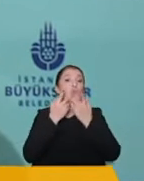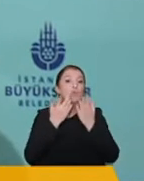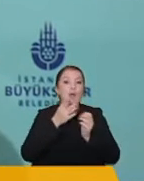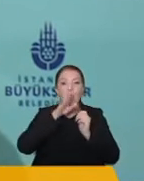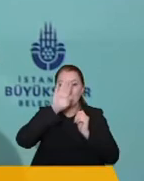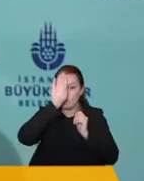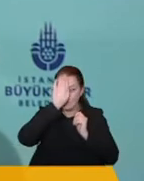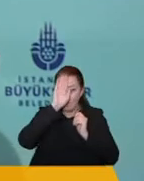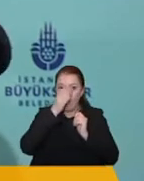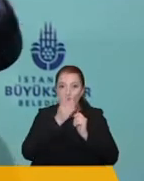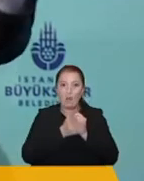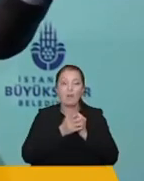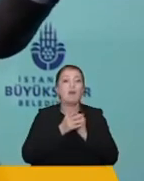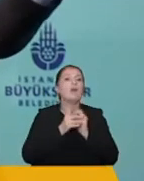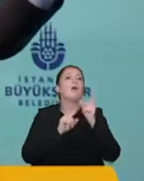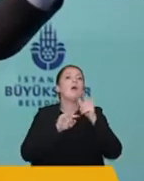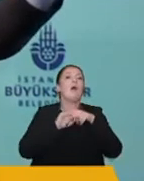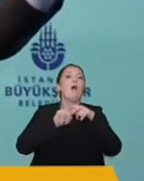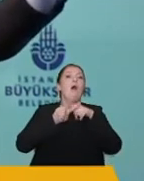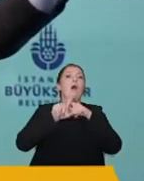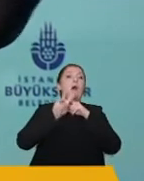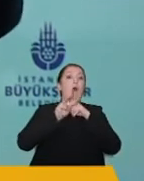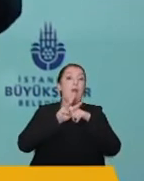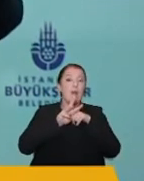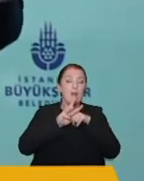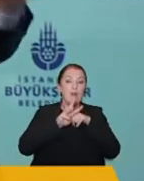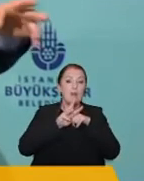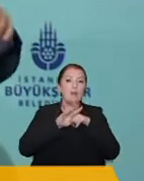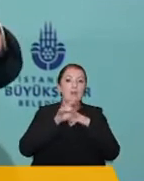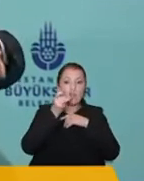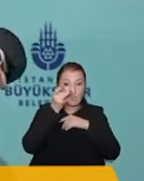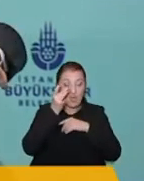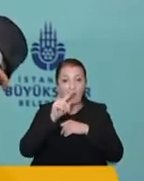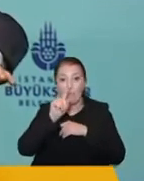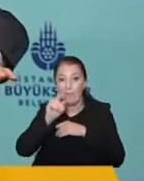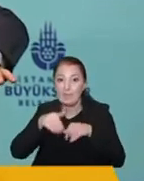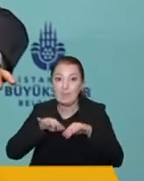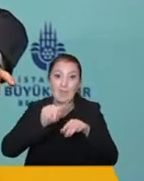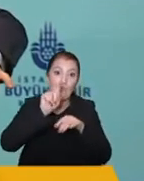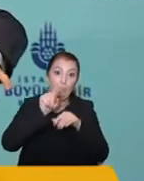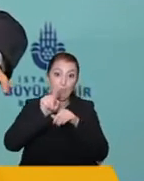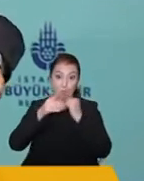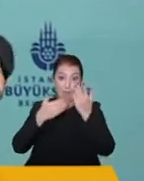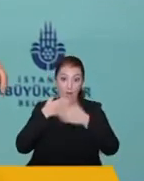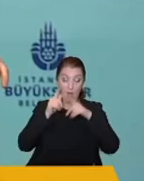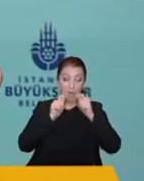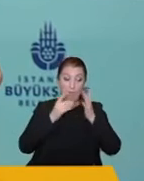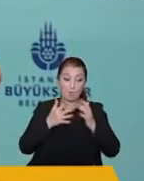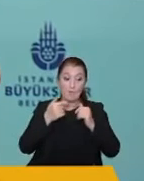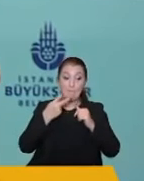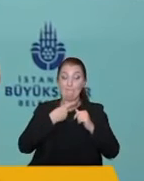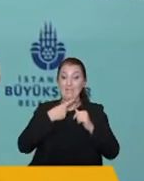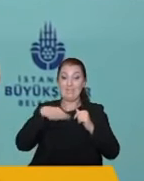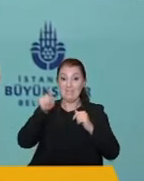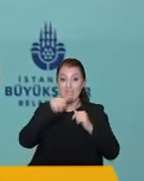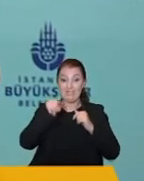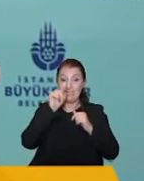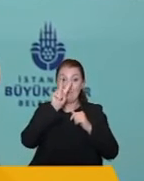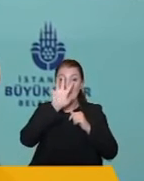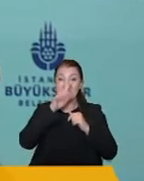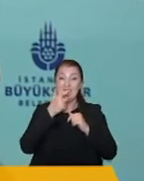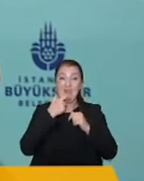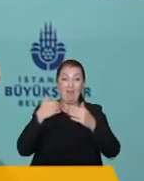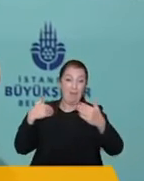İstanbul'daki ihalelerin şeffaflı değildi bundan bahsediyorsak, ben şimdi size 25 yıldan